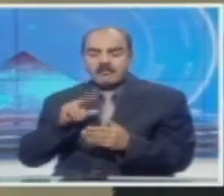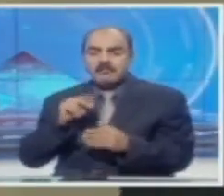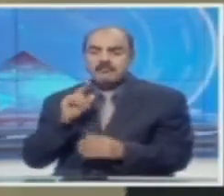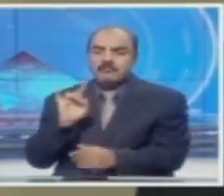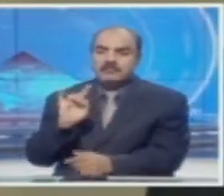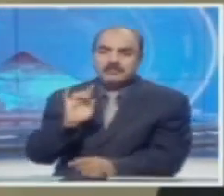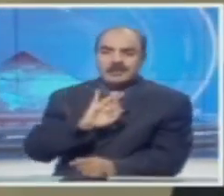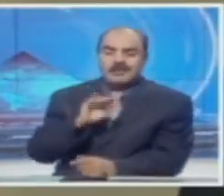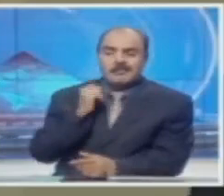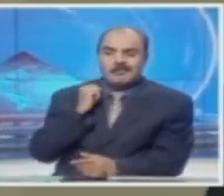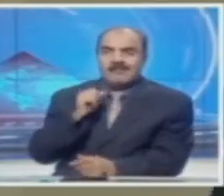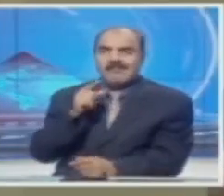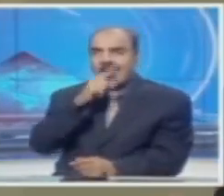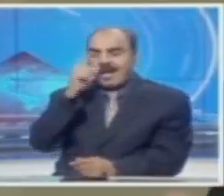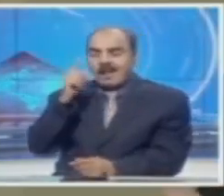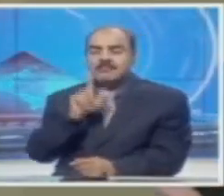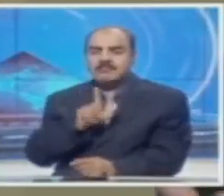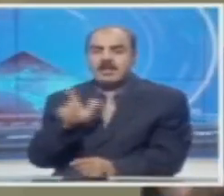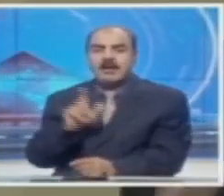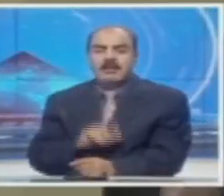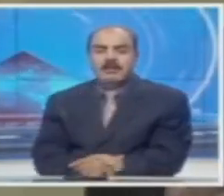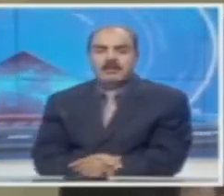معتمدة ومعترف بها دوليا،